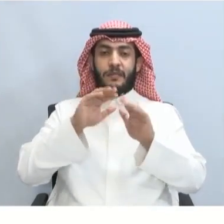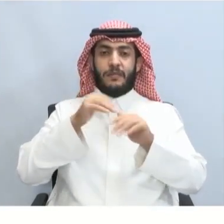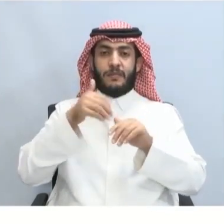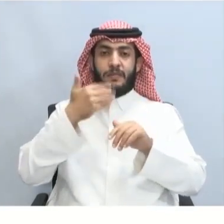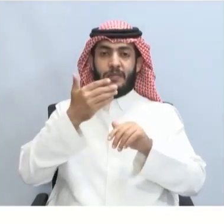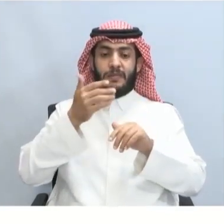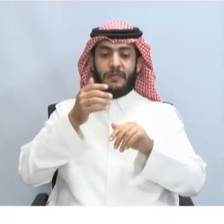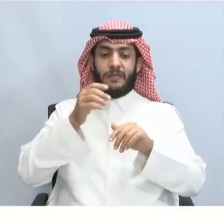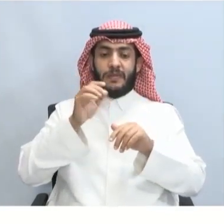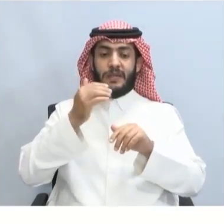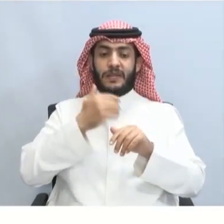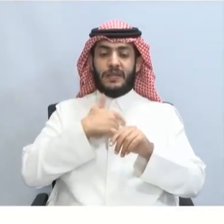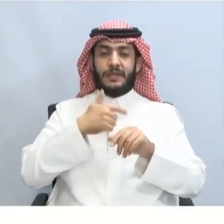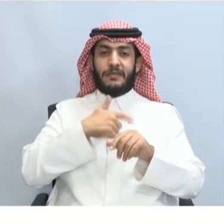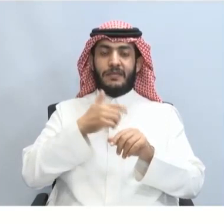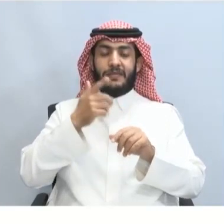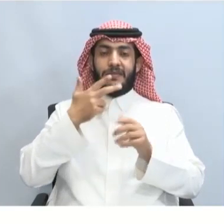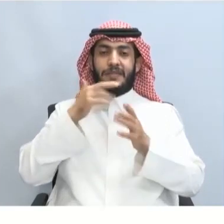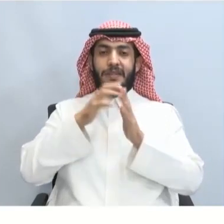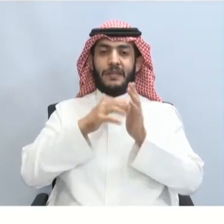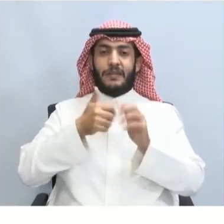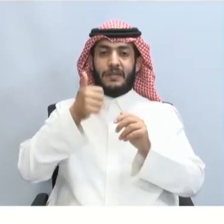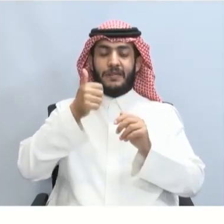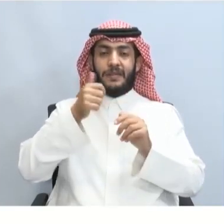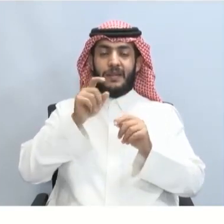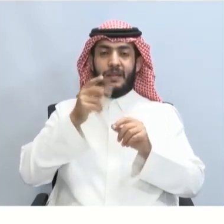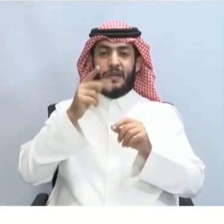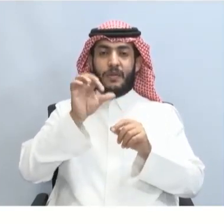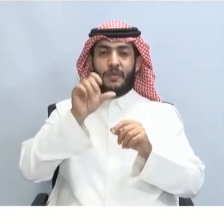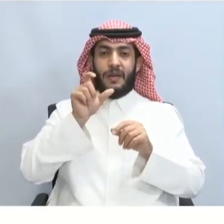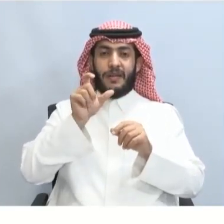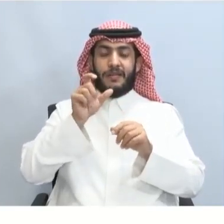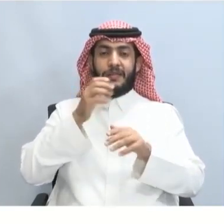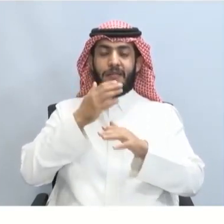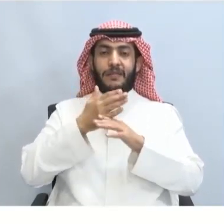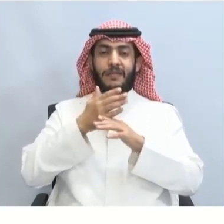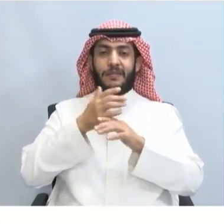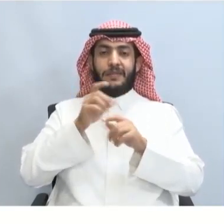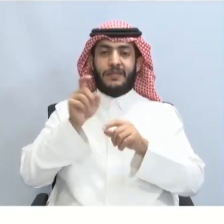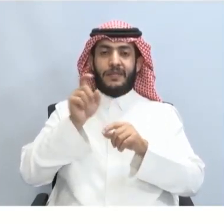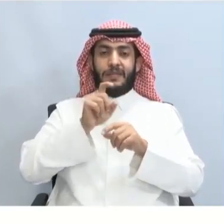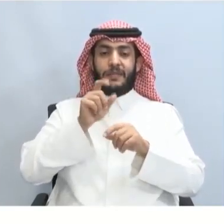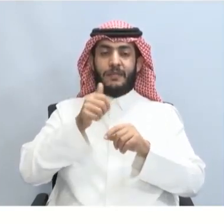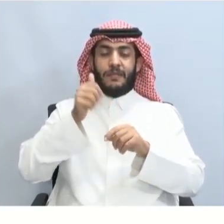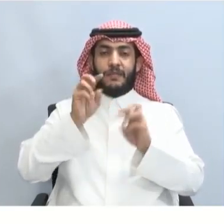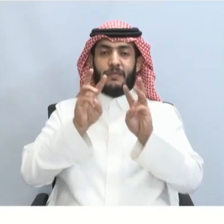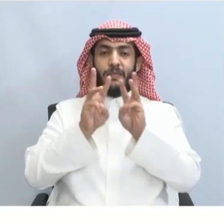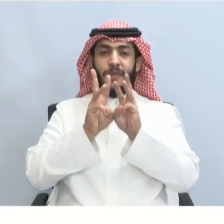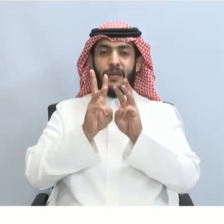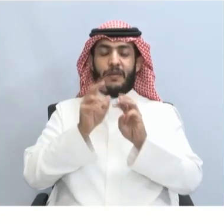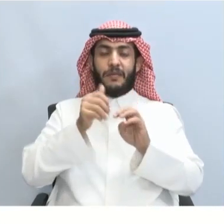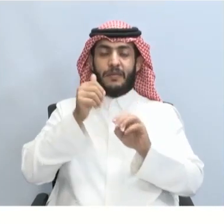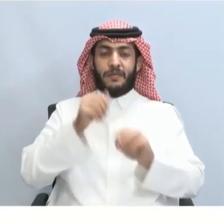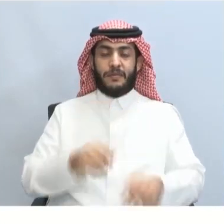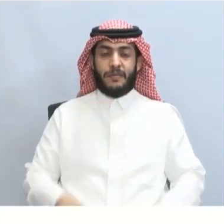في تايتل تح دد النص الذي سيظهر في شريط العنوان في نافذه متصفح الموقع الموقع